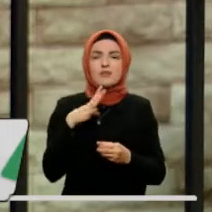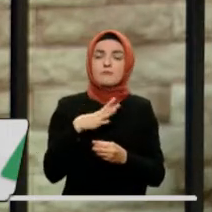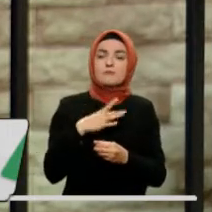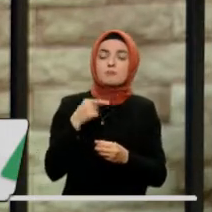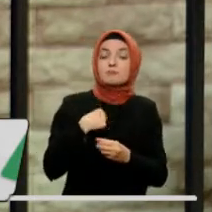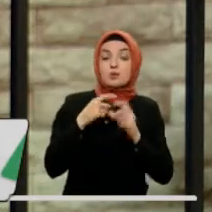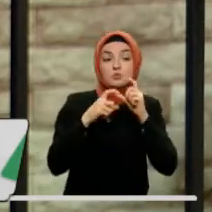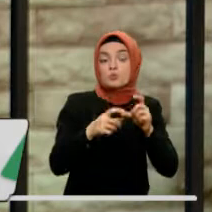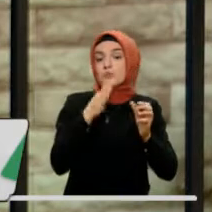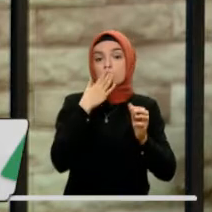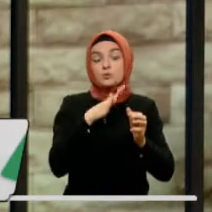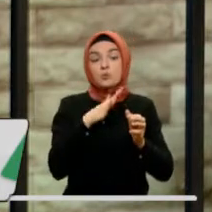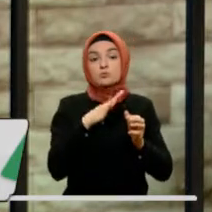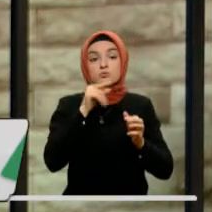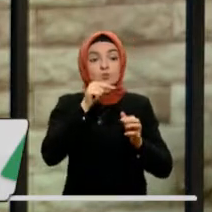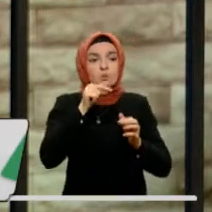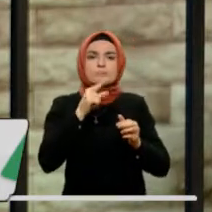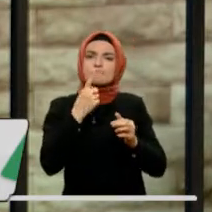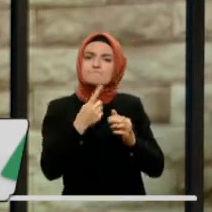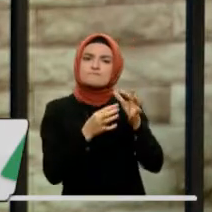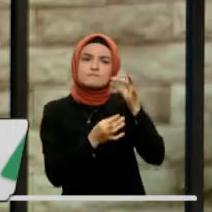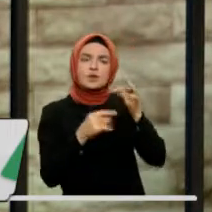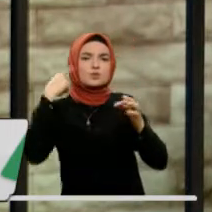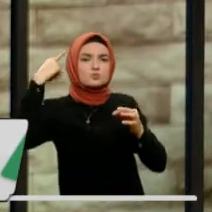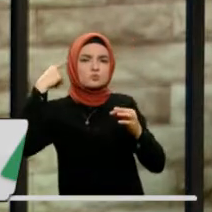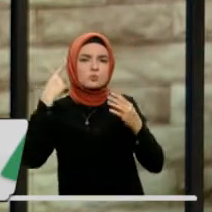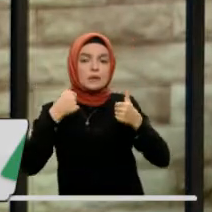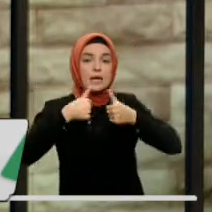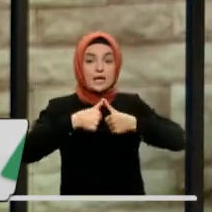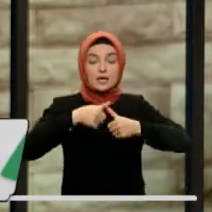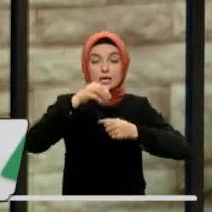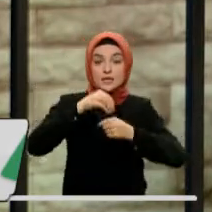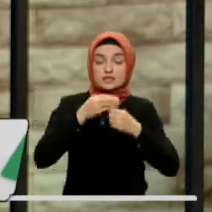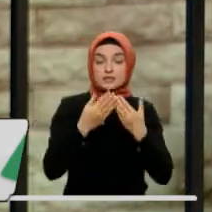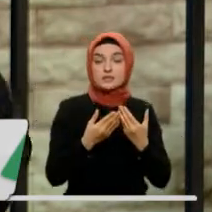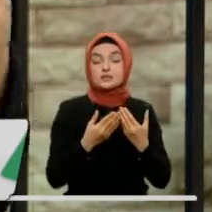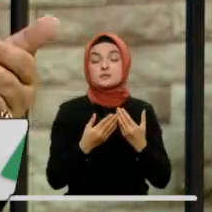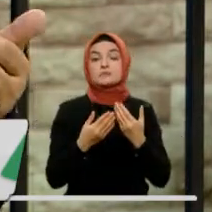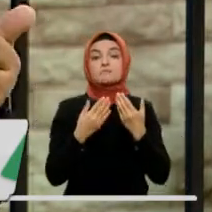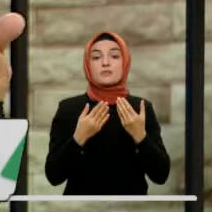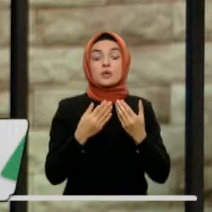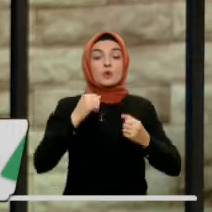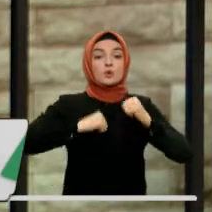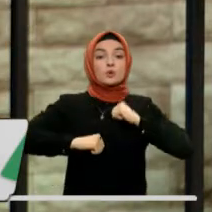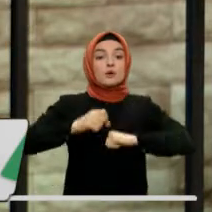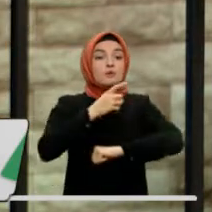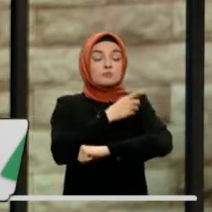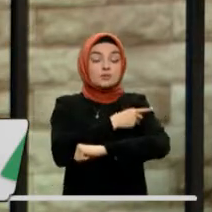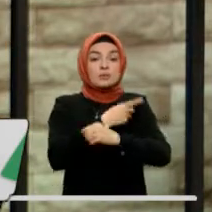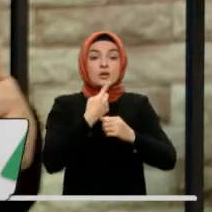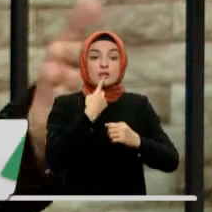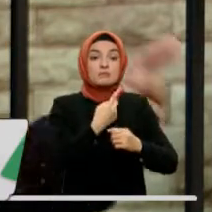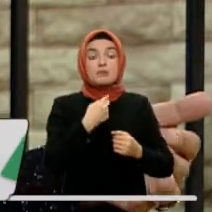bana sormuyorsunuz. Anne ben böyle birini düşünüyorum evlilik için ama evlenmeniz gerekiyor. Yani kalkıp da üniversite birinci sınıfta ben birinden